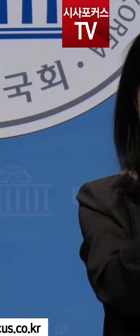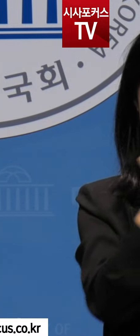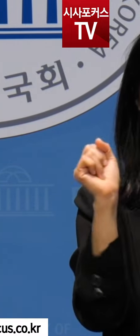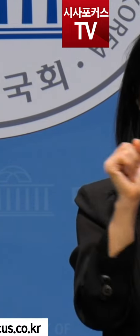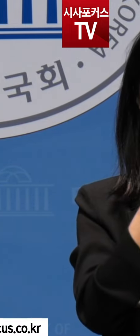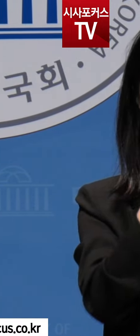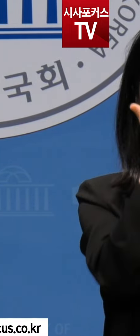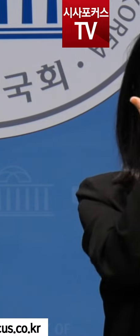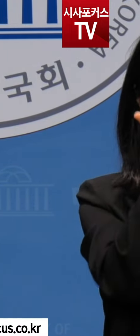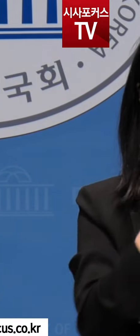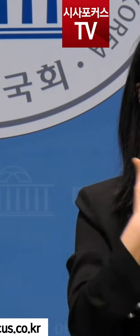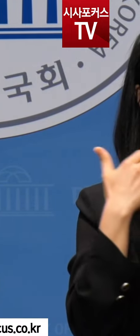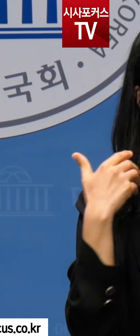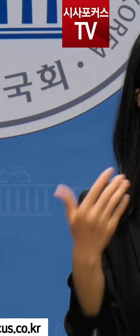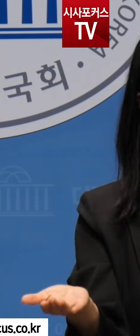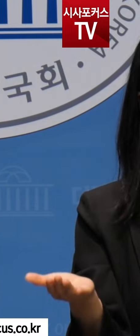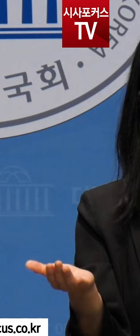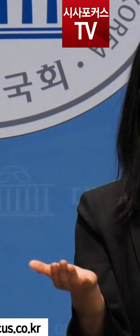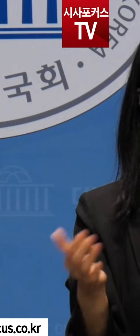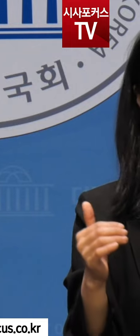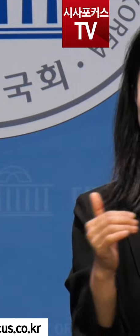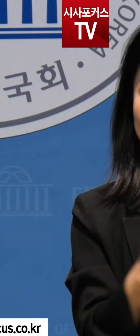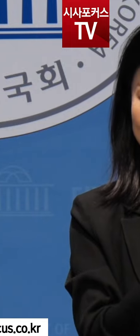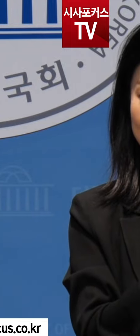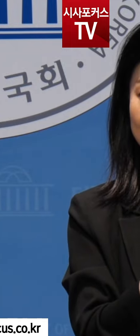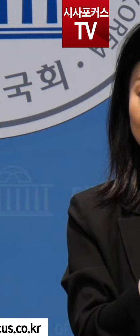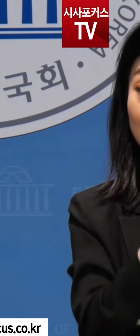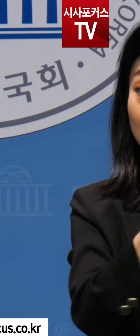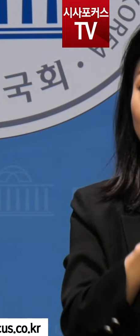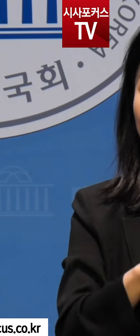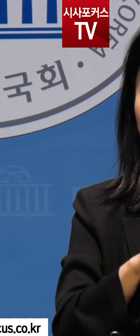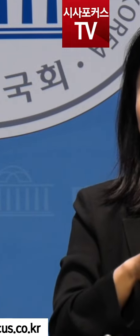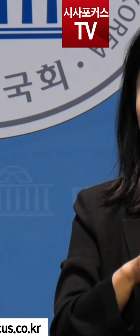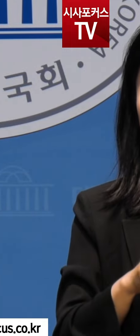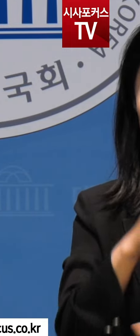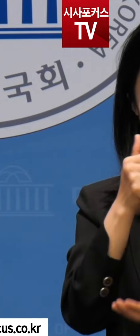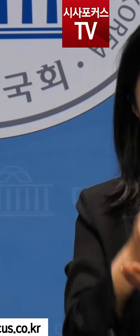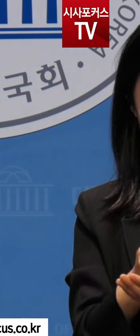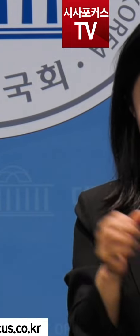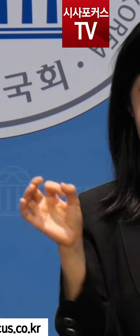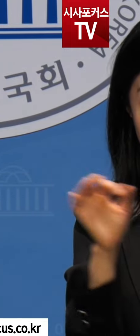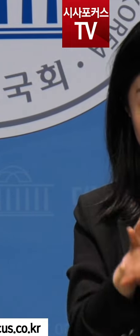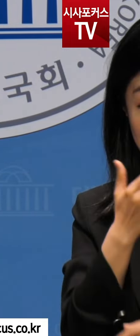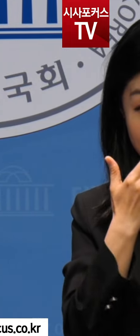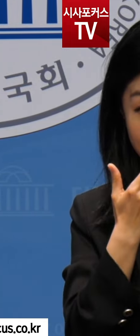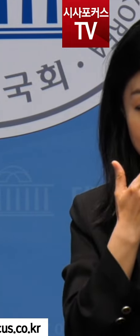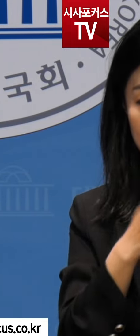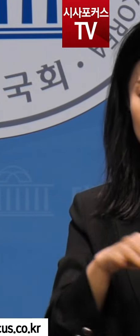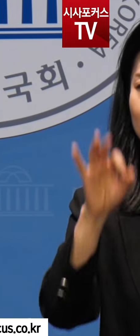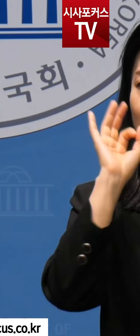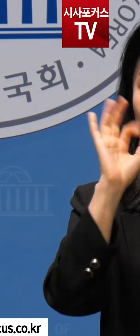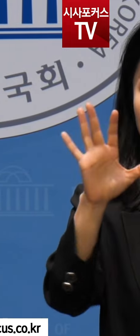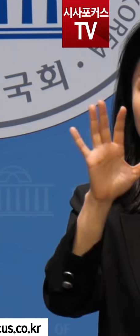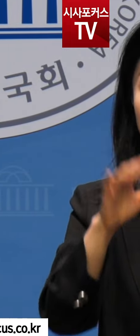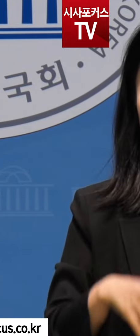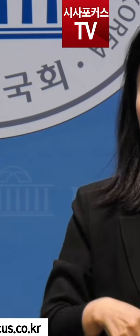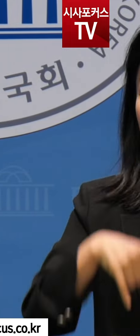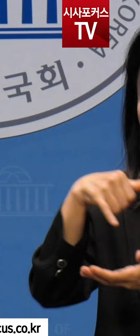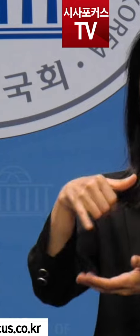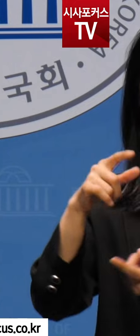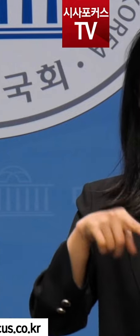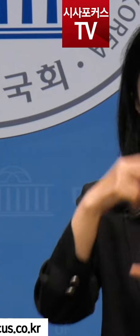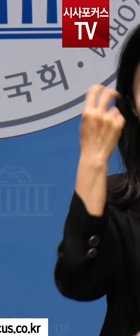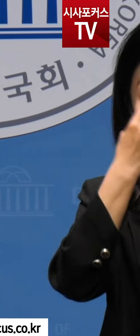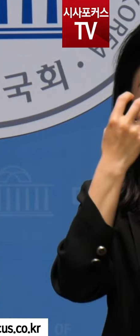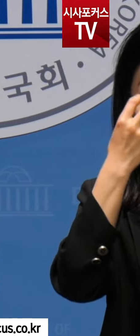가리고 아웅하는 식으로 어물쩍 넘어간다고 있는 죄가 사라지지 않습니다. 명품백 수사도